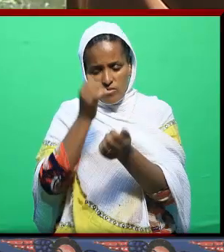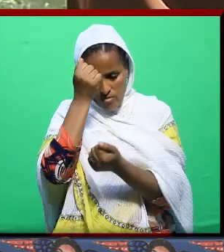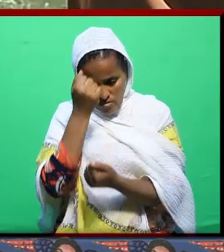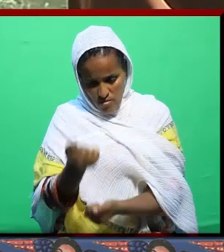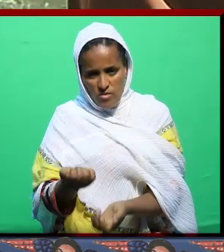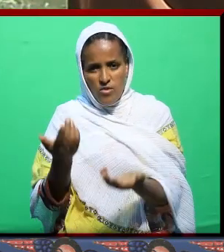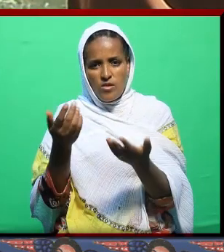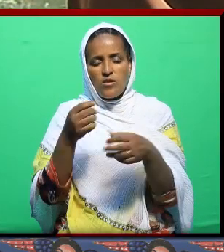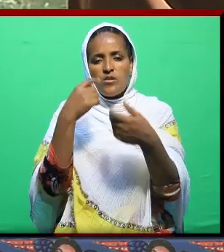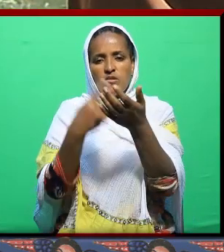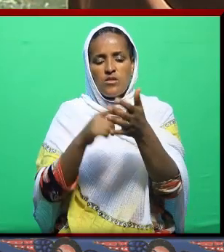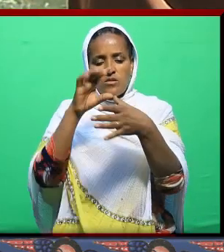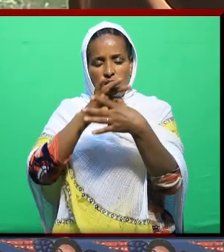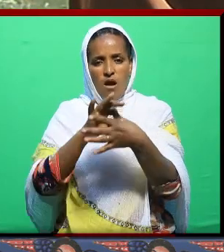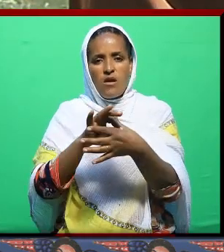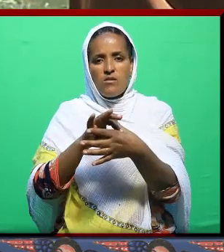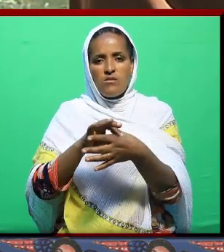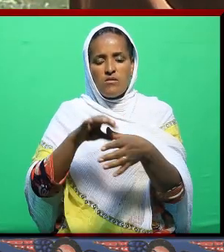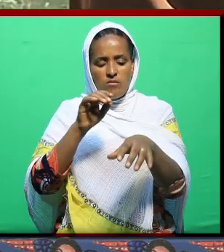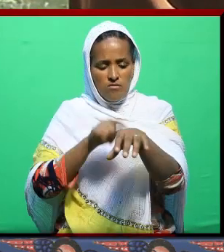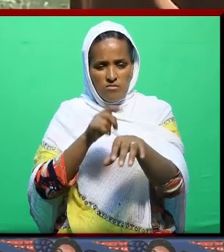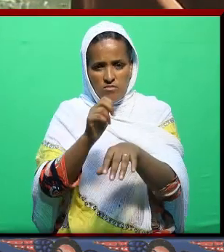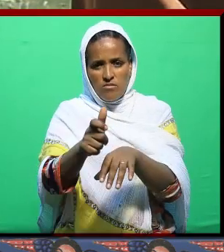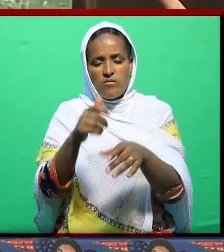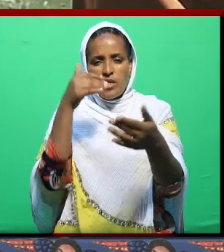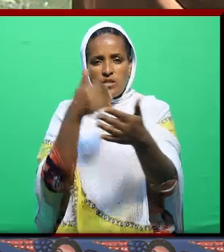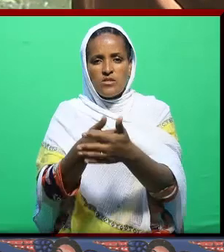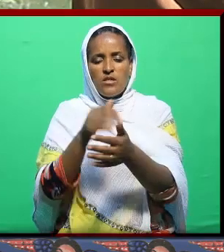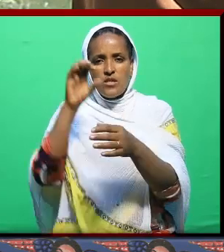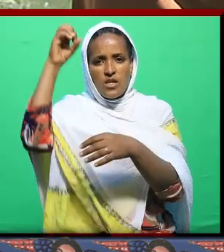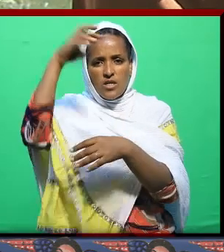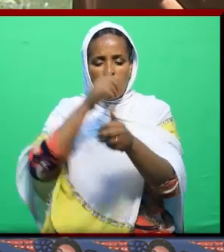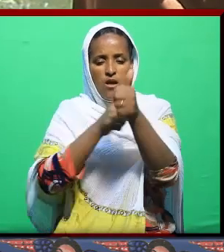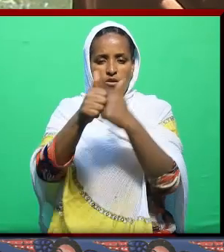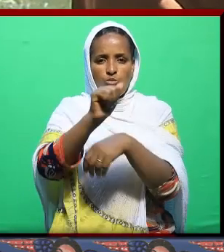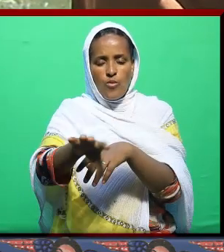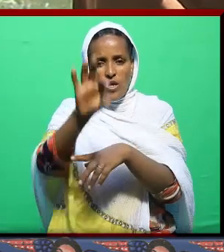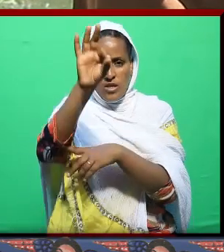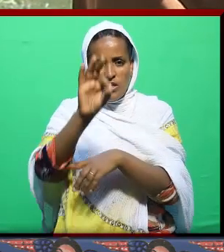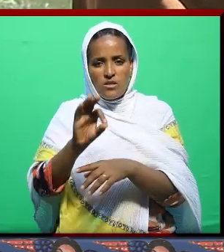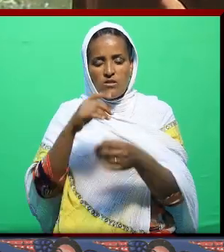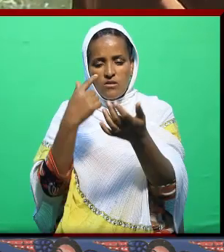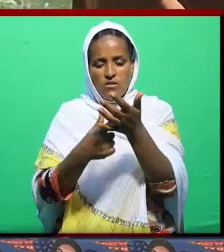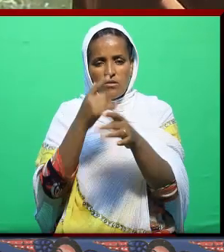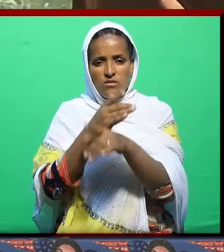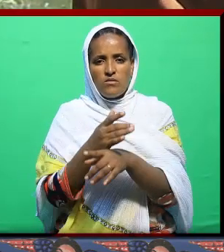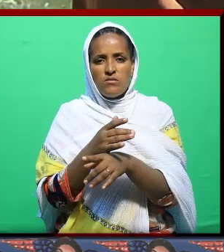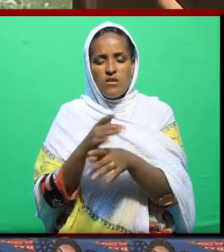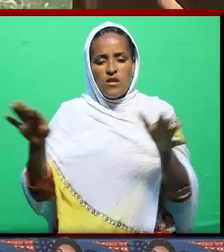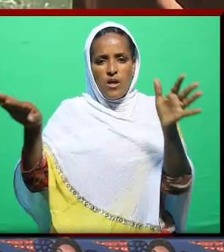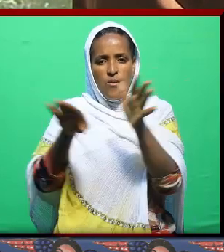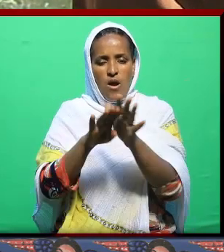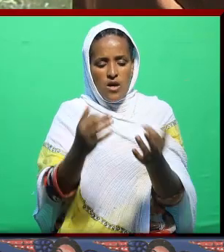ለሰውነት ማስገዛት ፀሐይ ከደረሰችበት በሴኮንድ መድረስ ከፀሐይ ቀድሞ መገኘት ተሰጥሞ